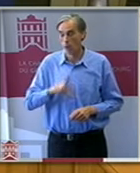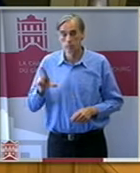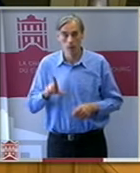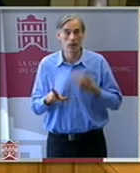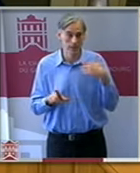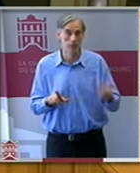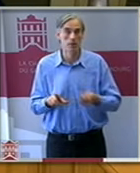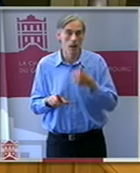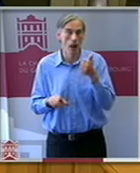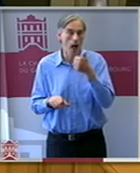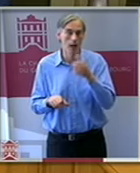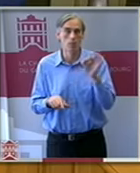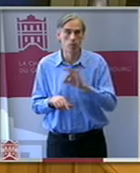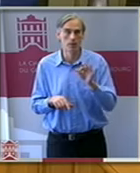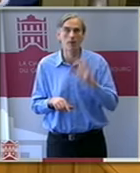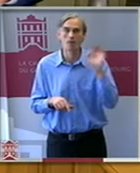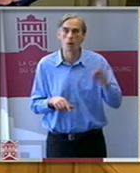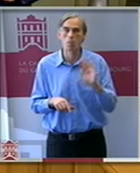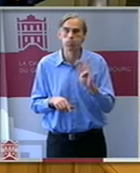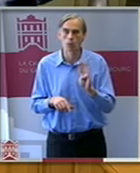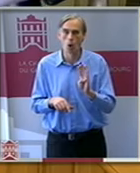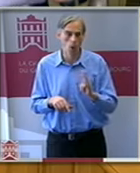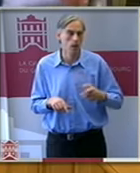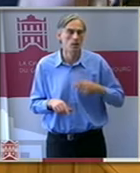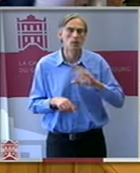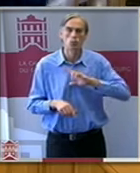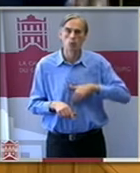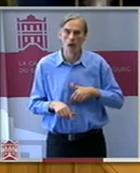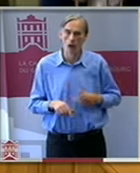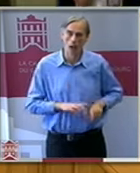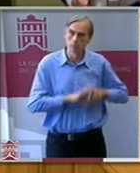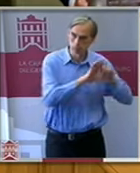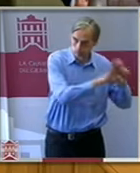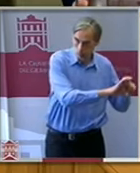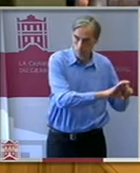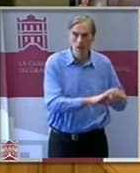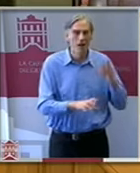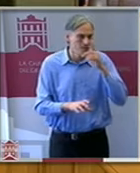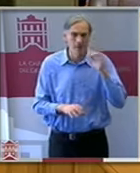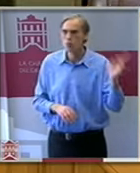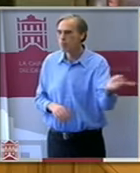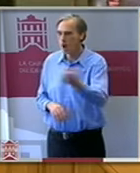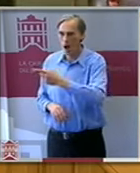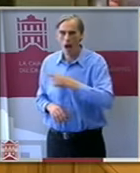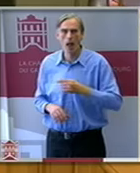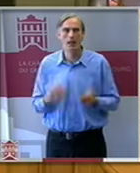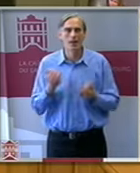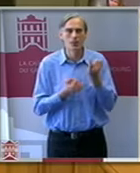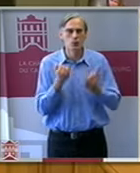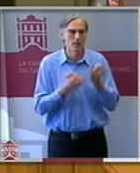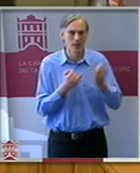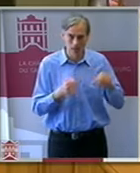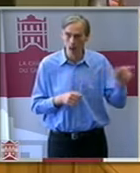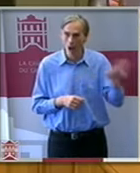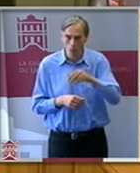Entwicklungshilfe investiert, sogar wenn alle einzeln industrialisierte Land genauso viel investieren, da wird das wahrscheinlich noch immer ein